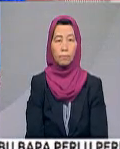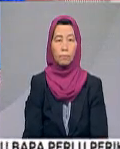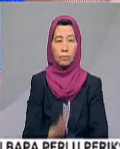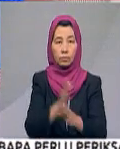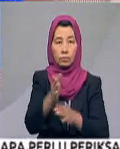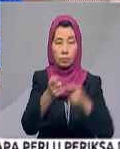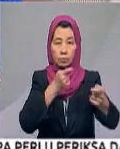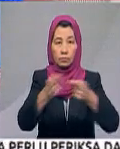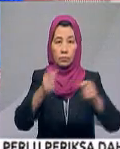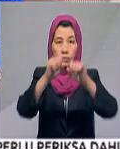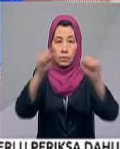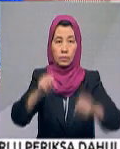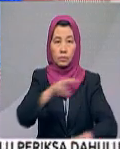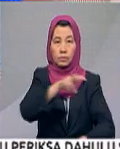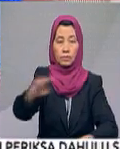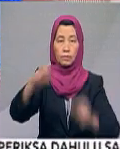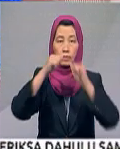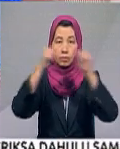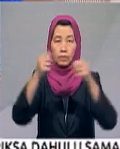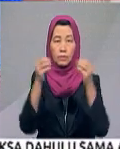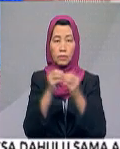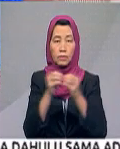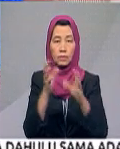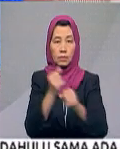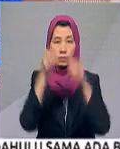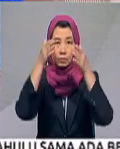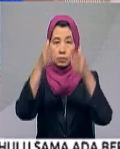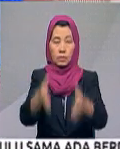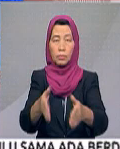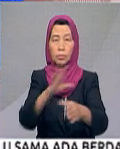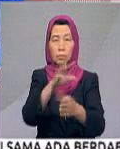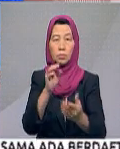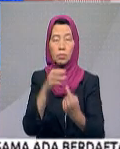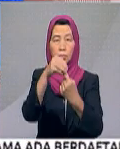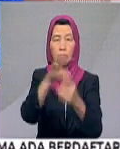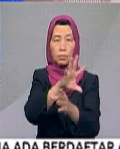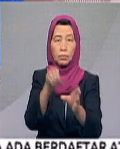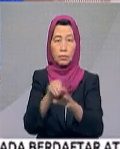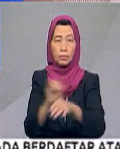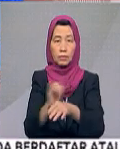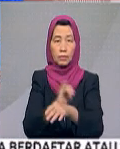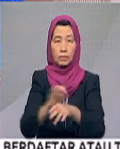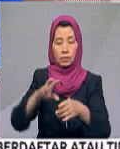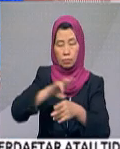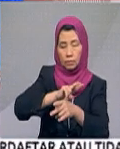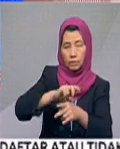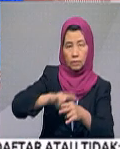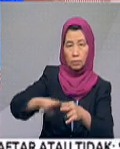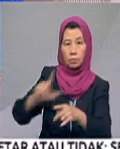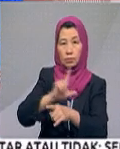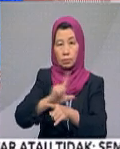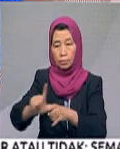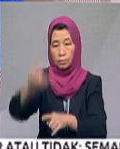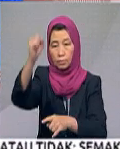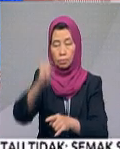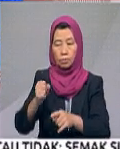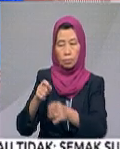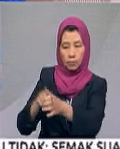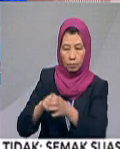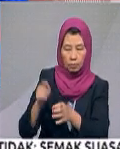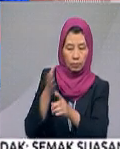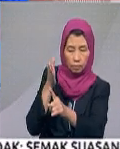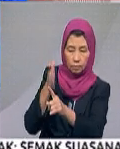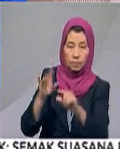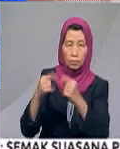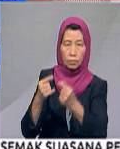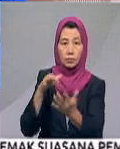Bidang pengendalian sistem pengangkutan awam semakin mendapat perhatian terutama melibatkan industri rel dan bas. Usaha menarik minat golongan